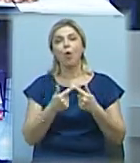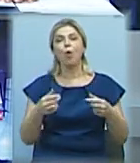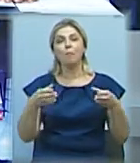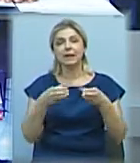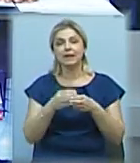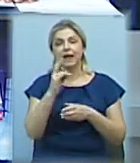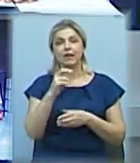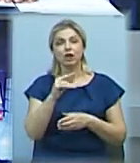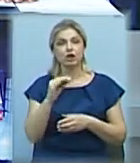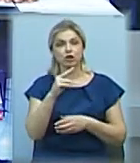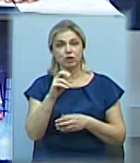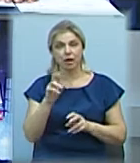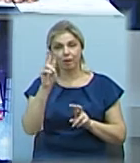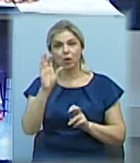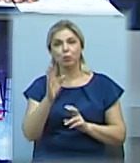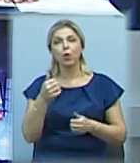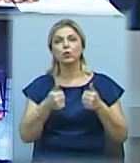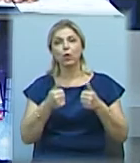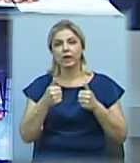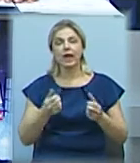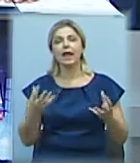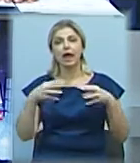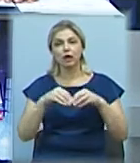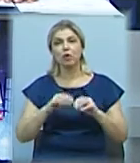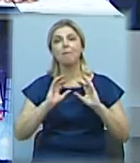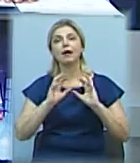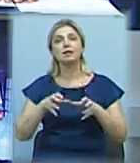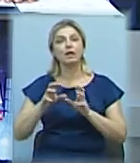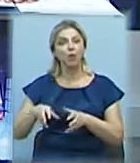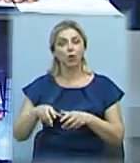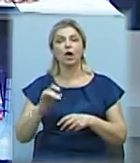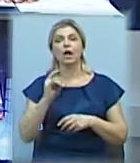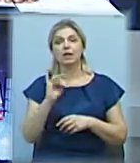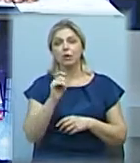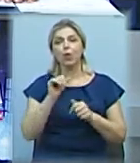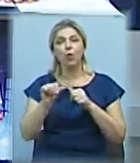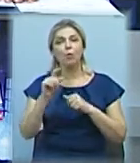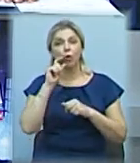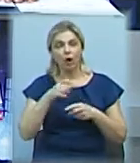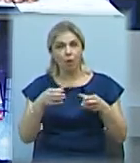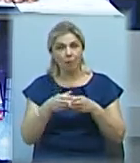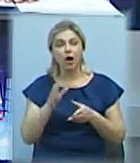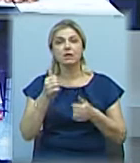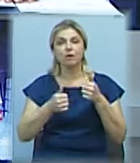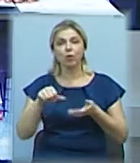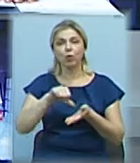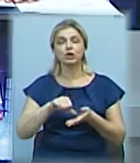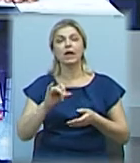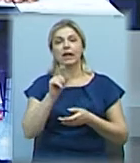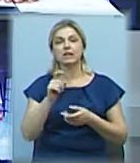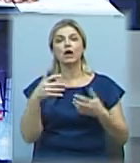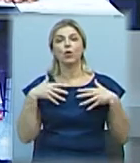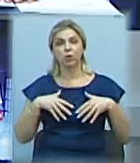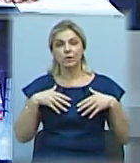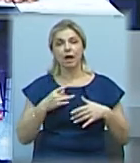комплексі «Надія» відбудеться турнір єдності з баскетболу. Окрім українських команд, у змаганнях візьмуть участь спортсмени з Грузії та